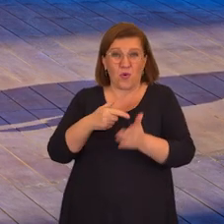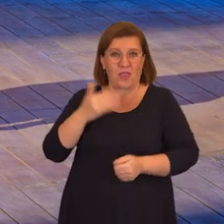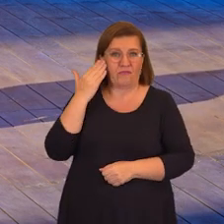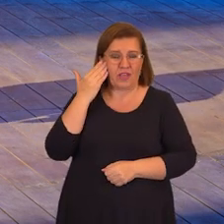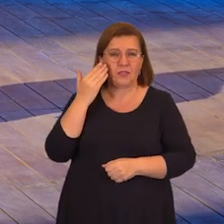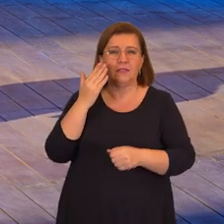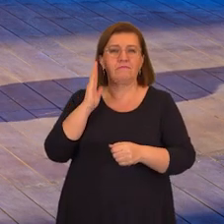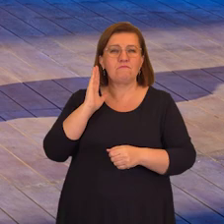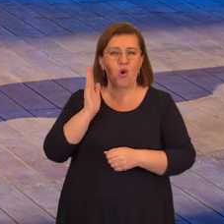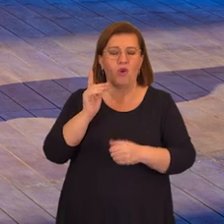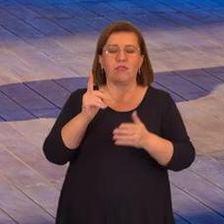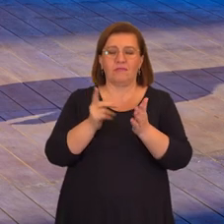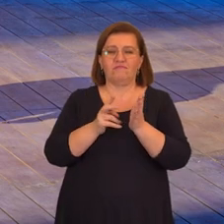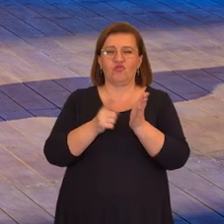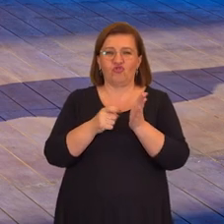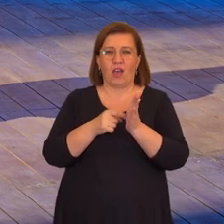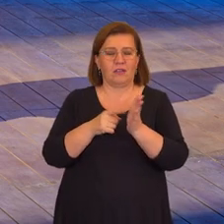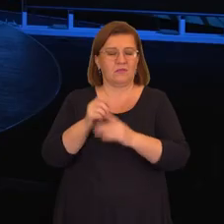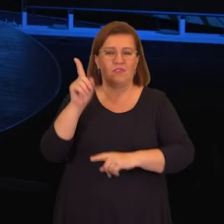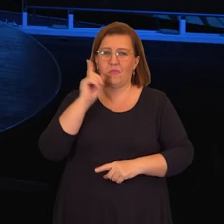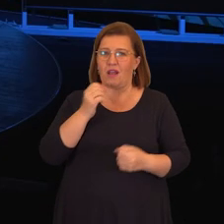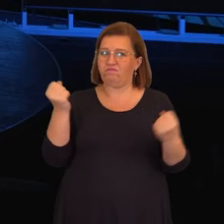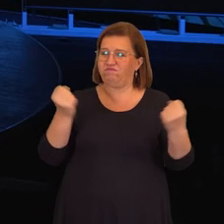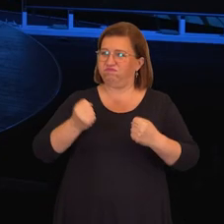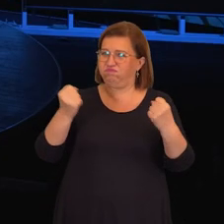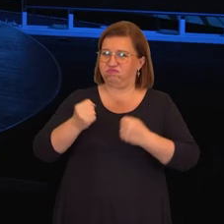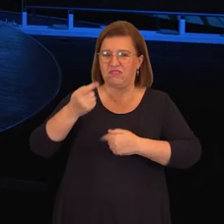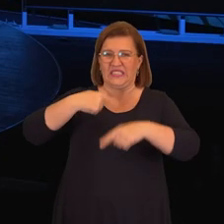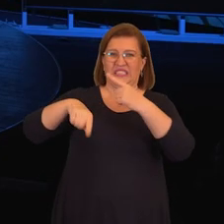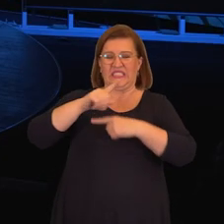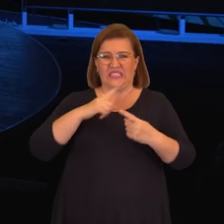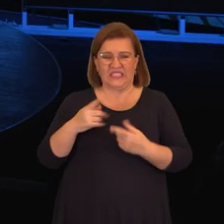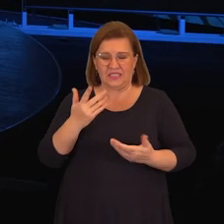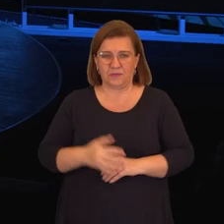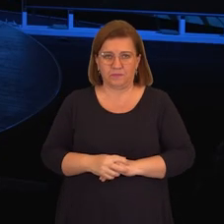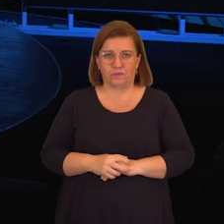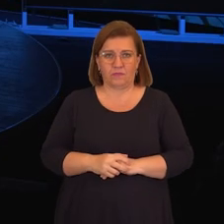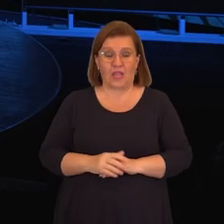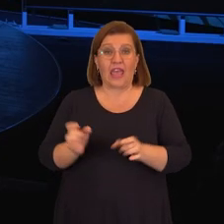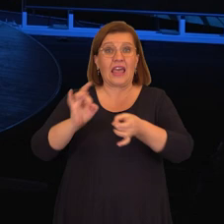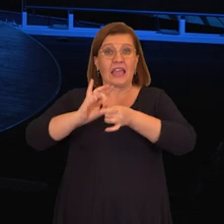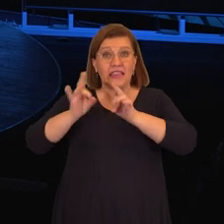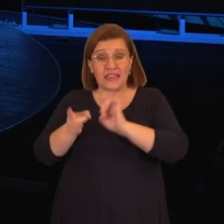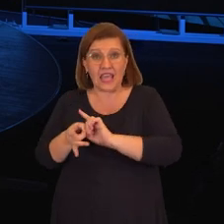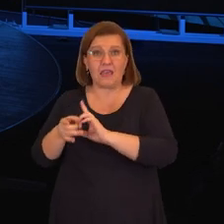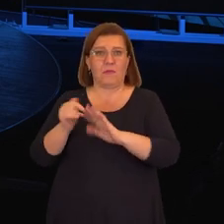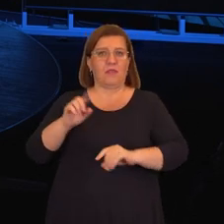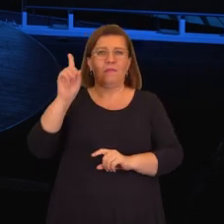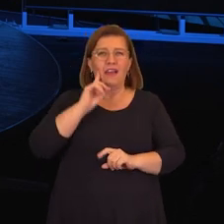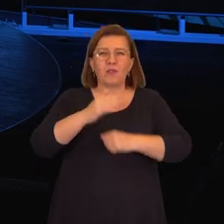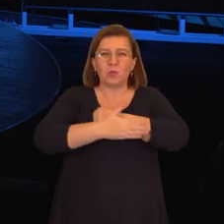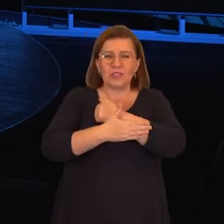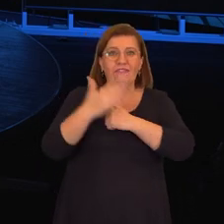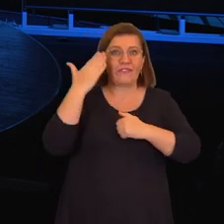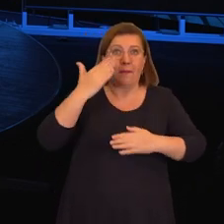bardzo wysoką emocjonalną cenę. Byłoby nam dużo łatwiej żegnać naszych bliskich, gdybyśmy mieli chociażby